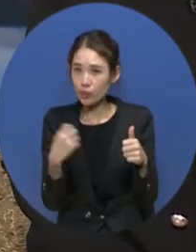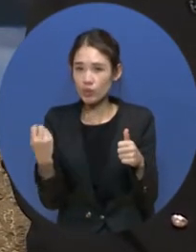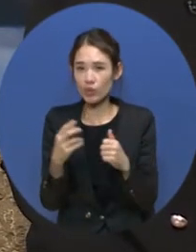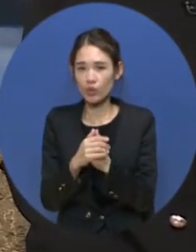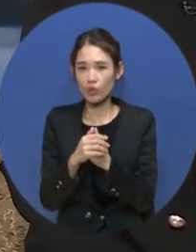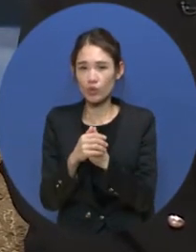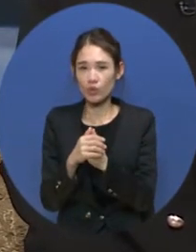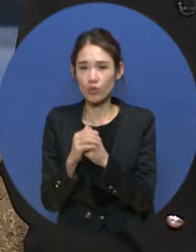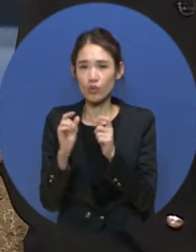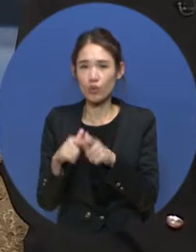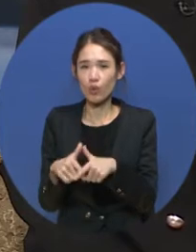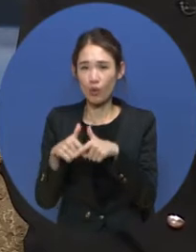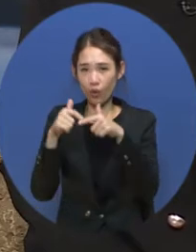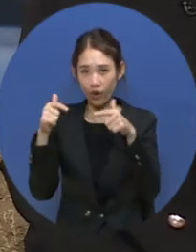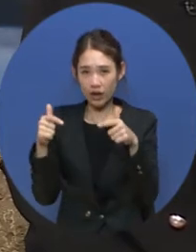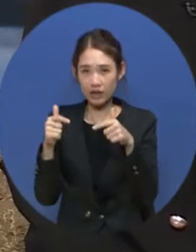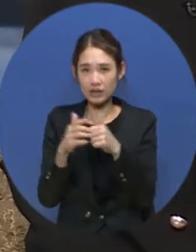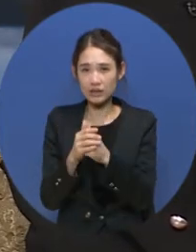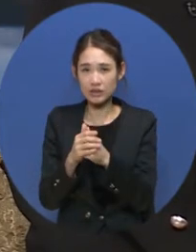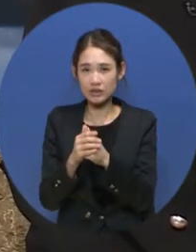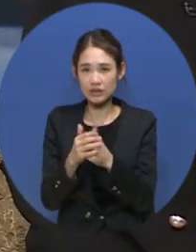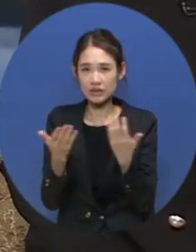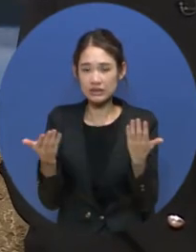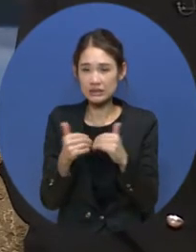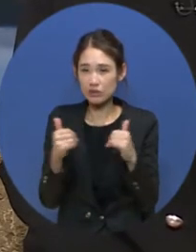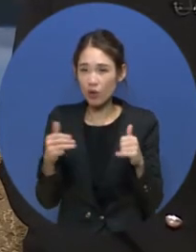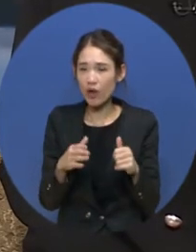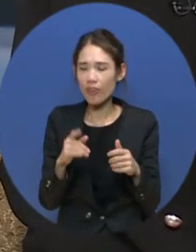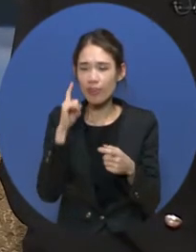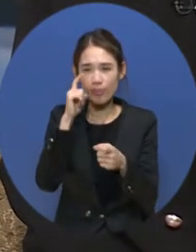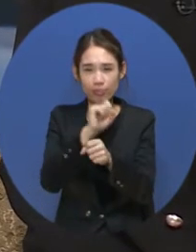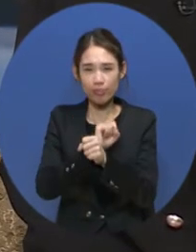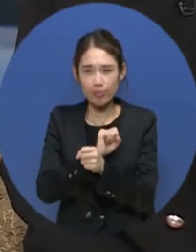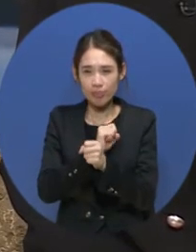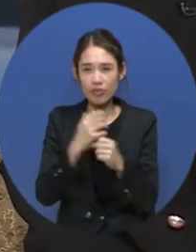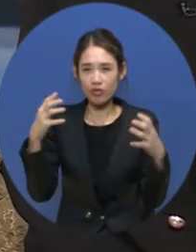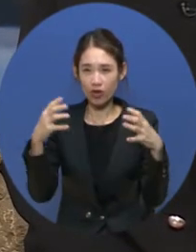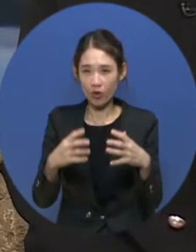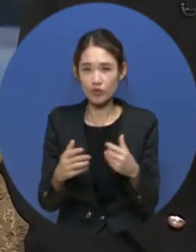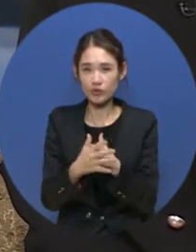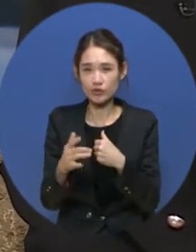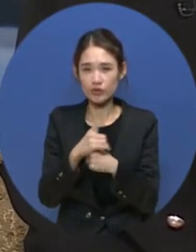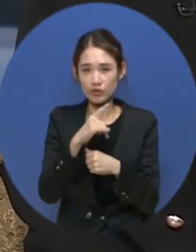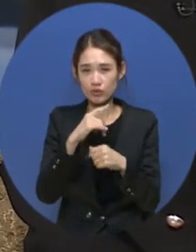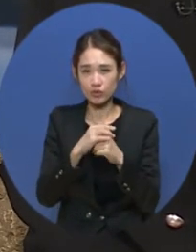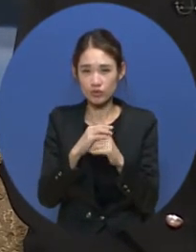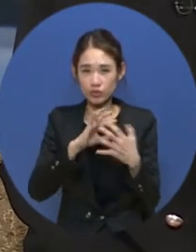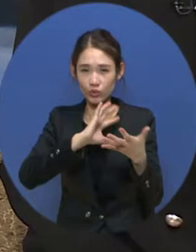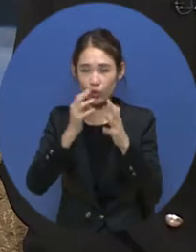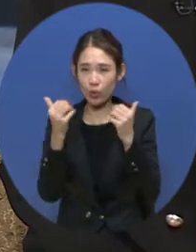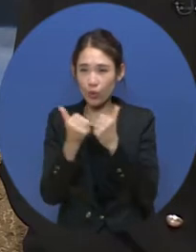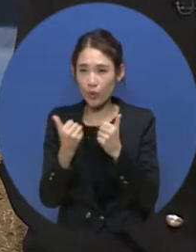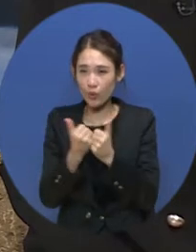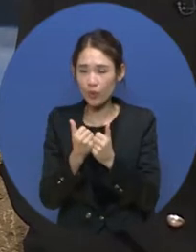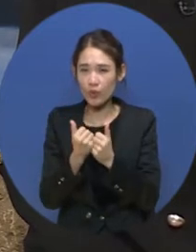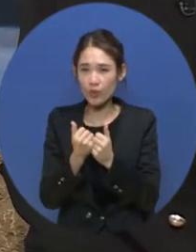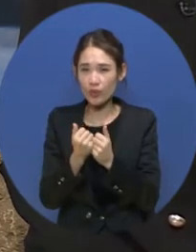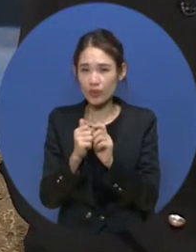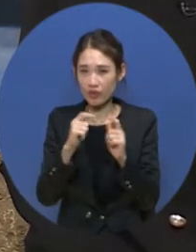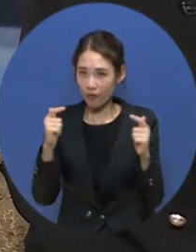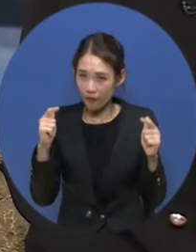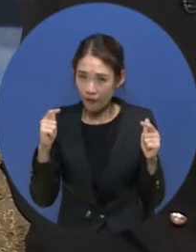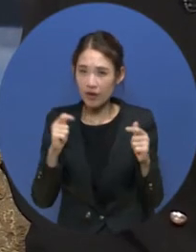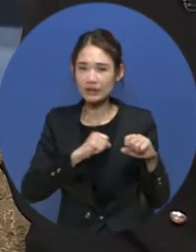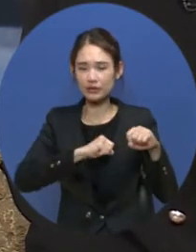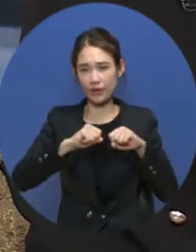그리고 뭐 확대 임원 연수 그다음에 보육 현안이 있을 때는 그 현안에 맞는 토론회 개최 등 그런 다각 여러